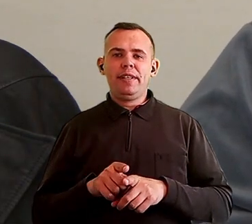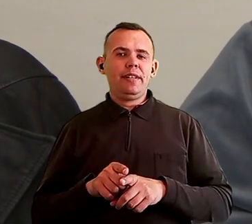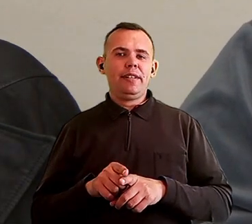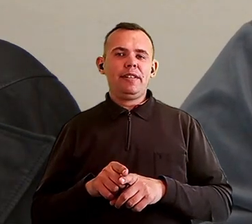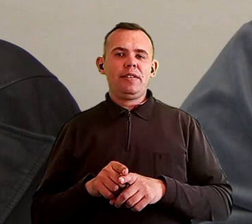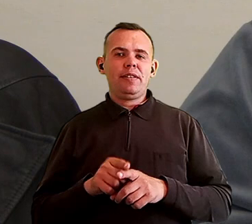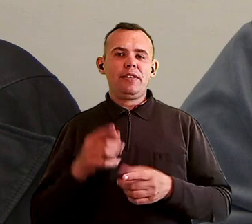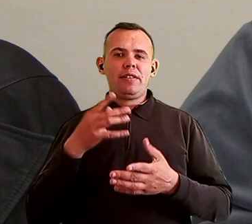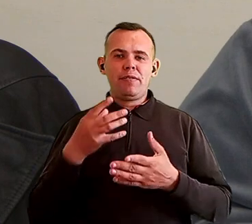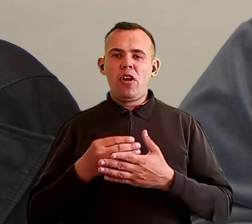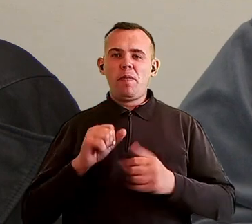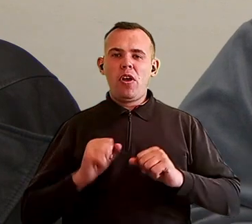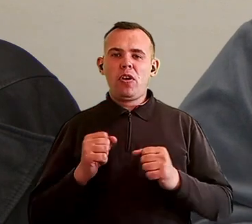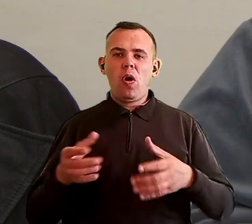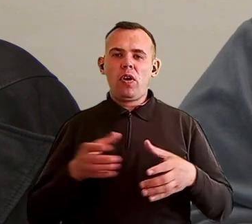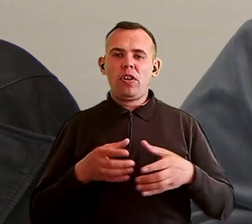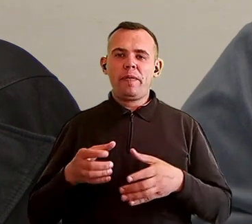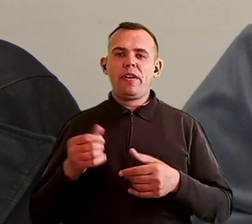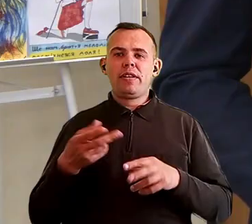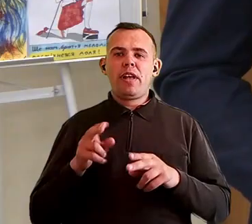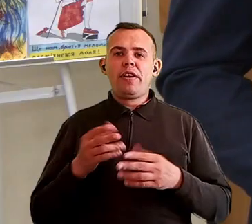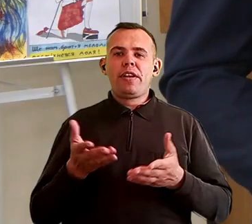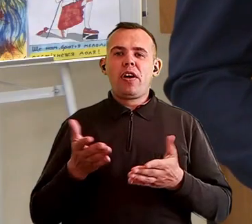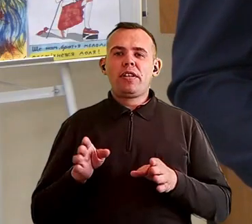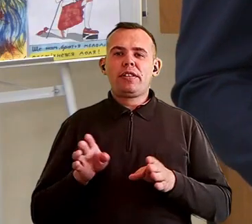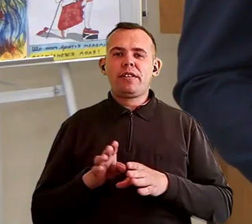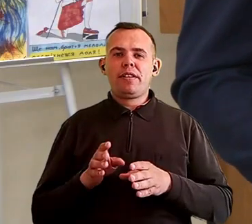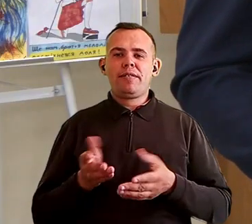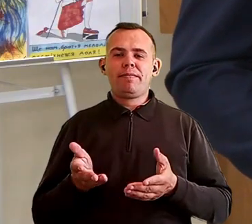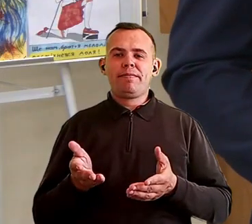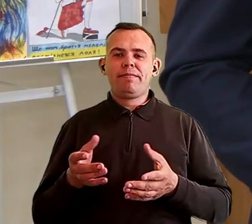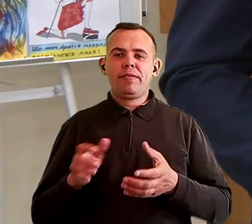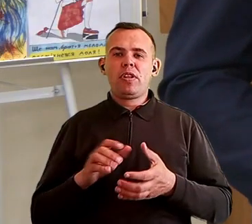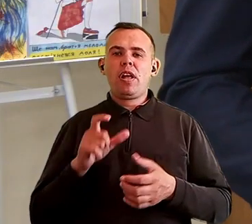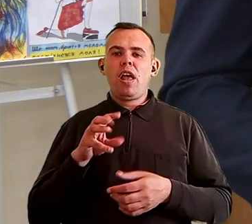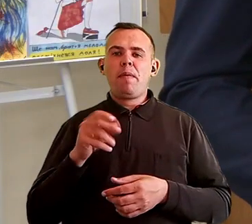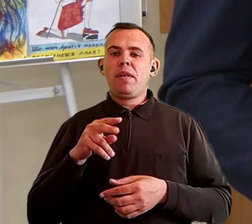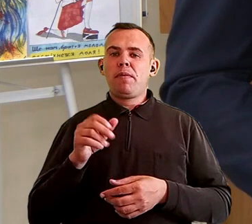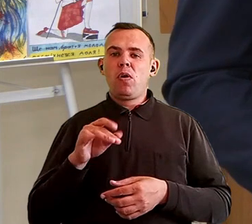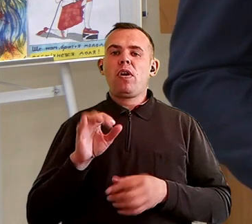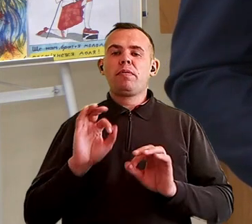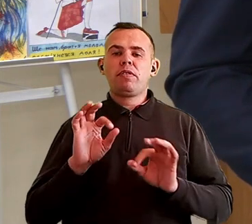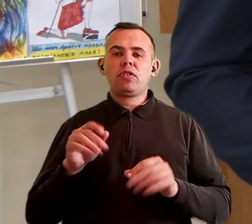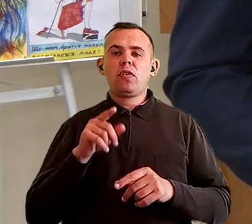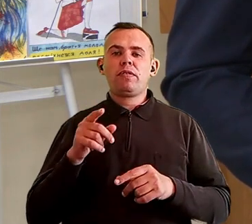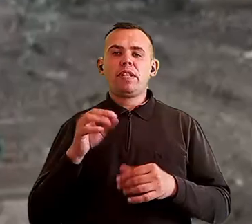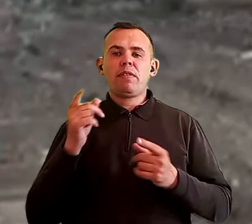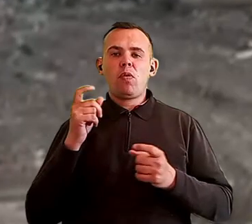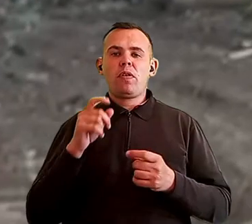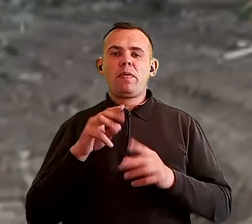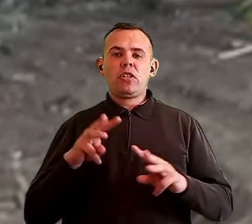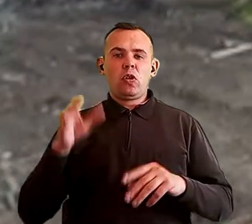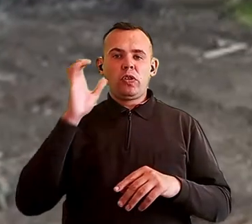колегами, це якийсь такий тихий оазіс. Еміль Фауре розповідає, за інформацією Міністерства освіти і науки,